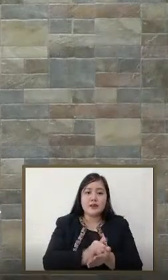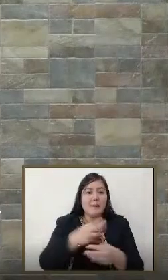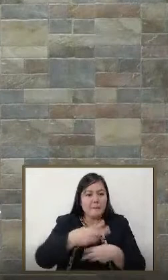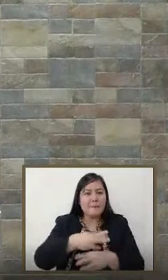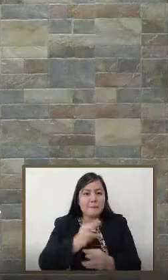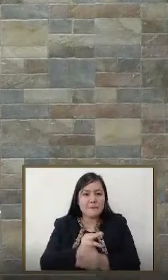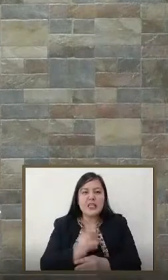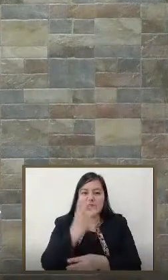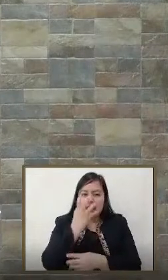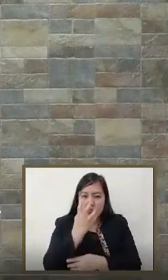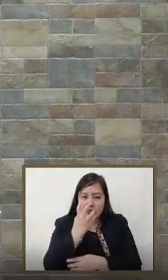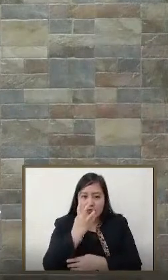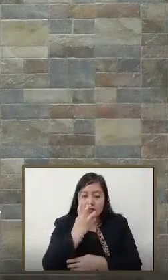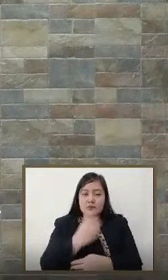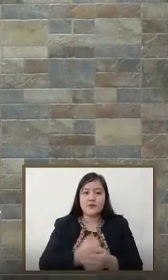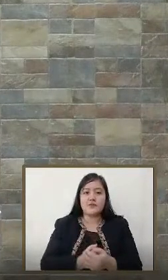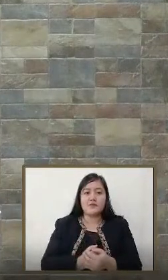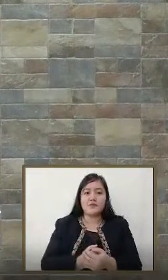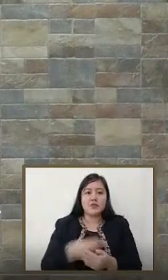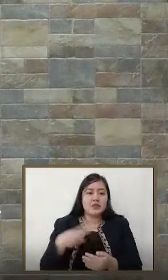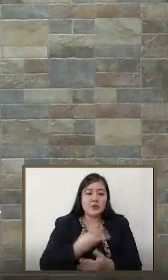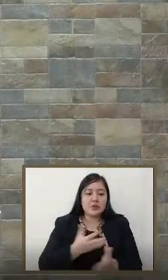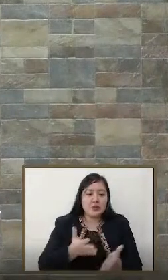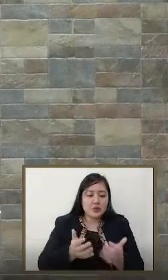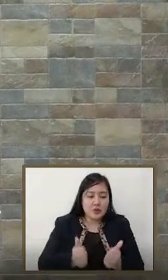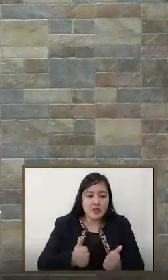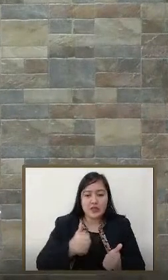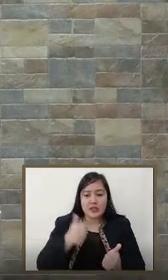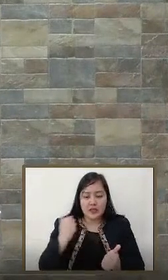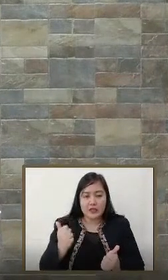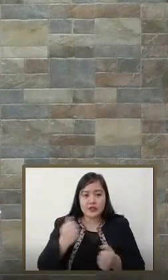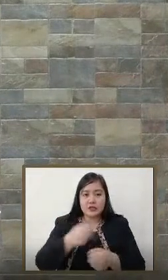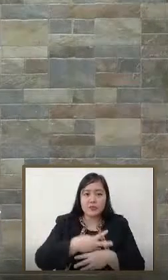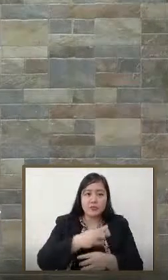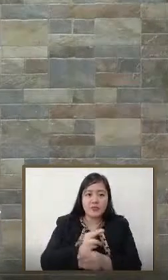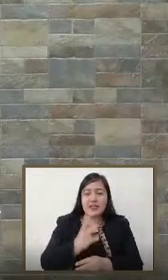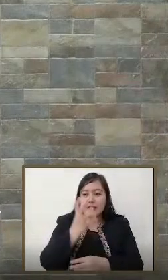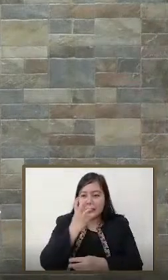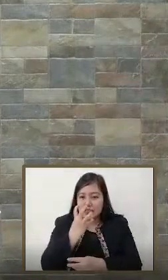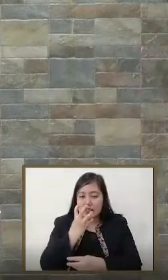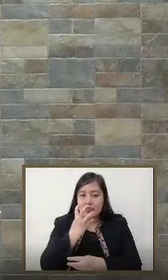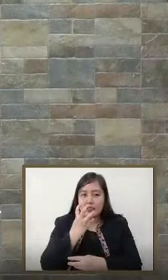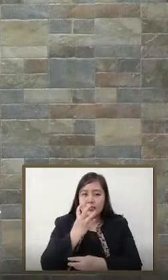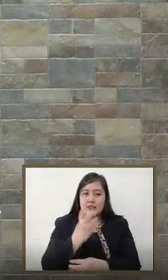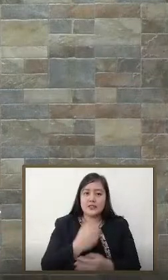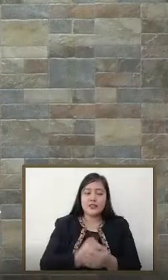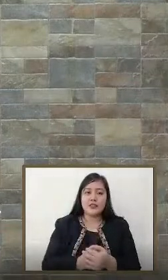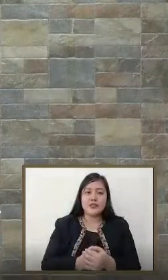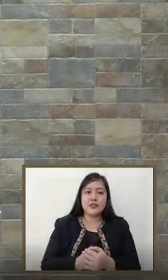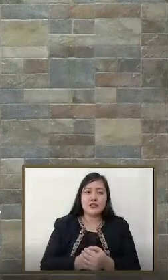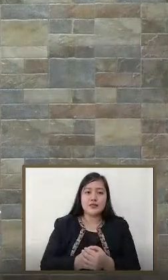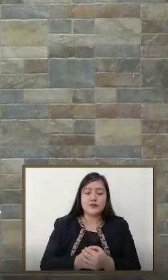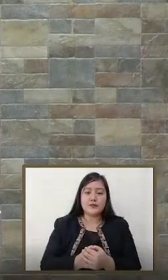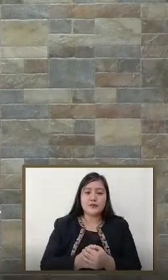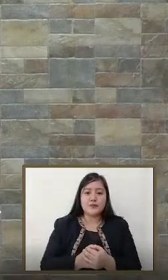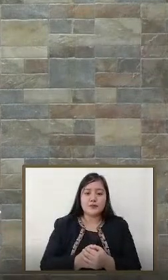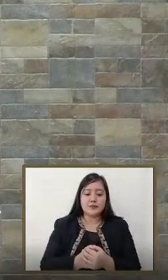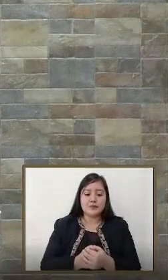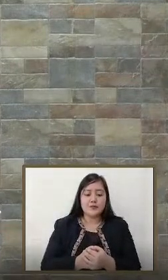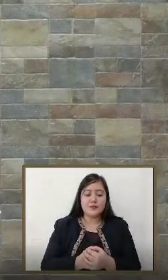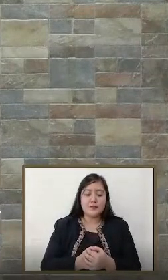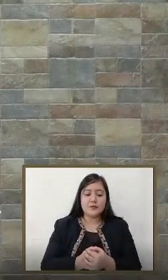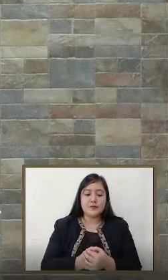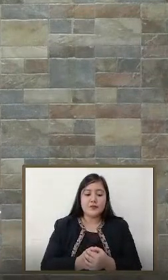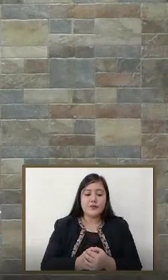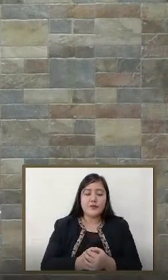provocative. Gusto natin mag-provoke ng galit. Gusto natin mag-entice ng something na, you know, sa